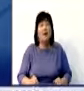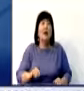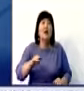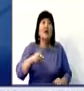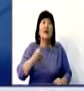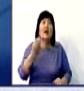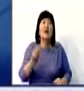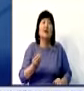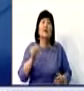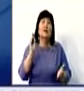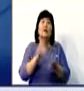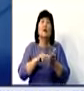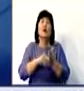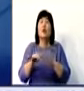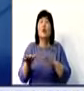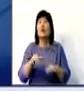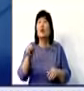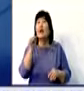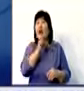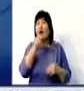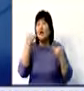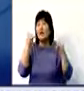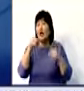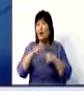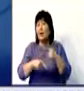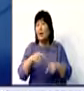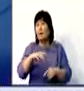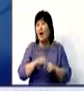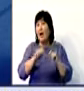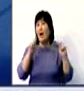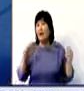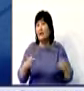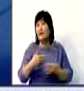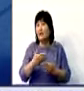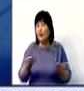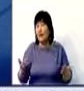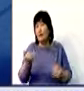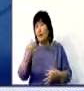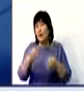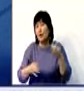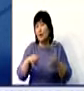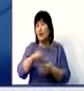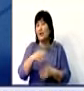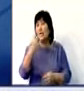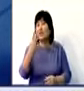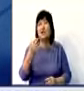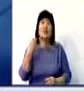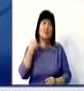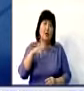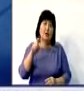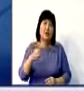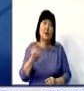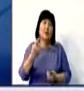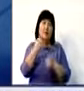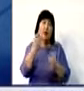поставлена точка в деле аска так рад we процесс проходил в открытом формате перед судом предстали четверо подсудимых и вот